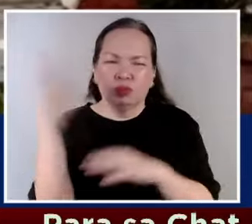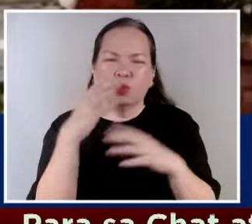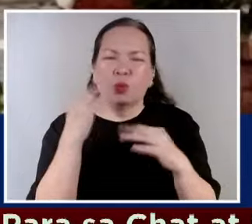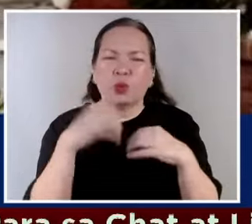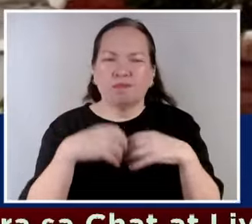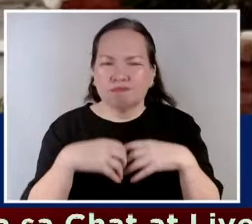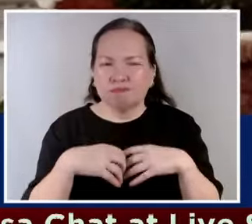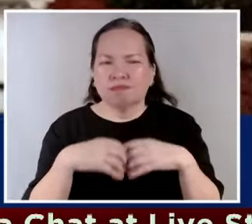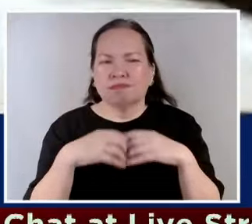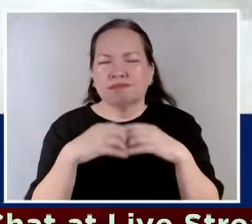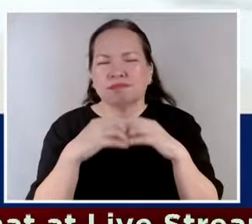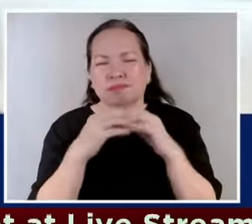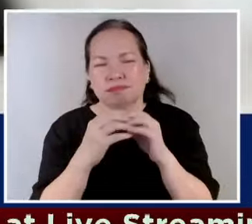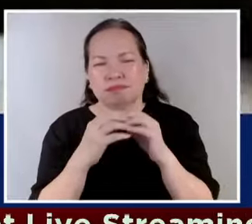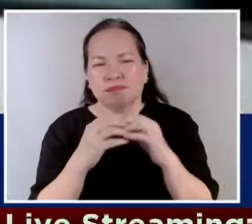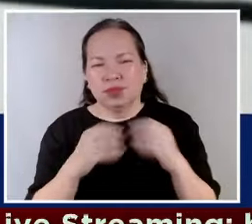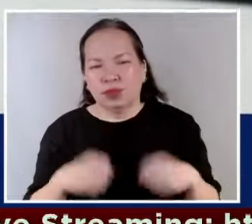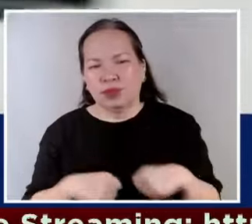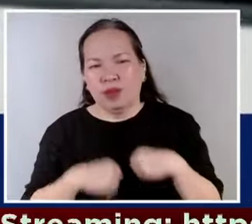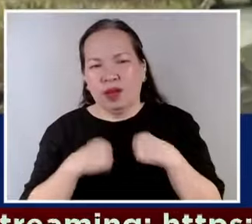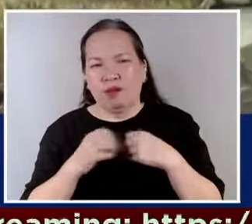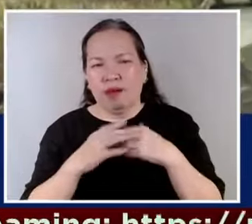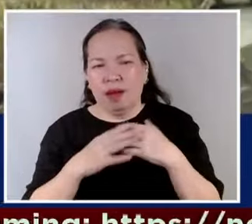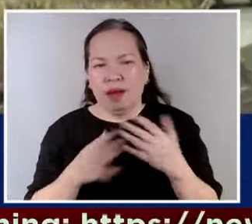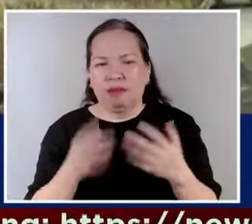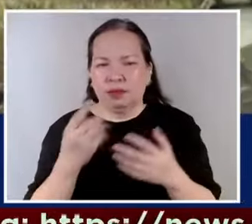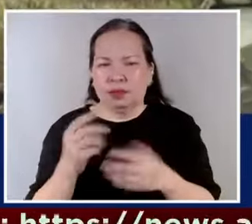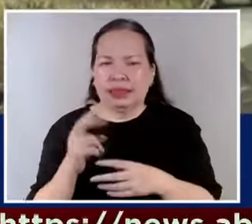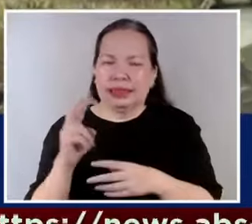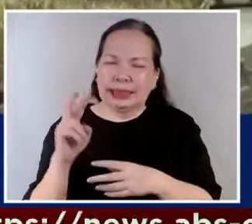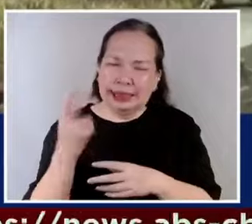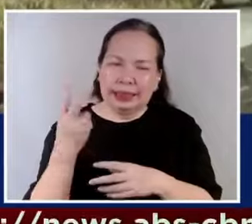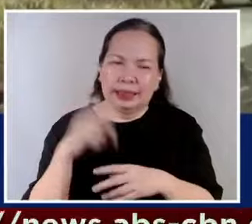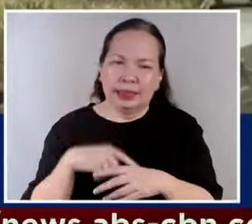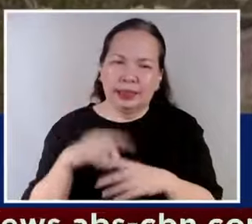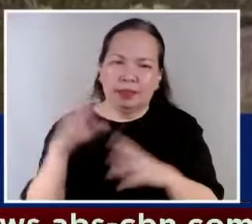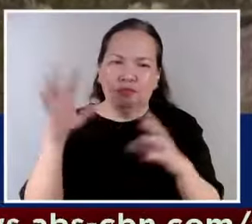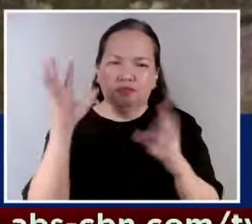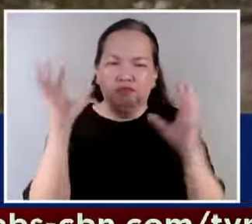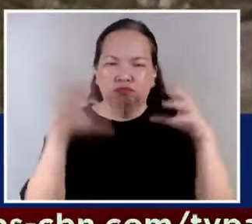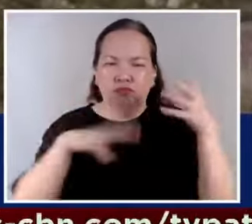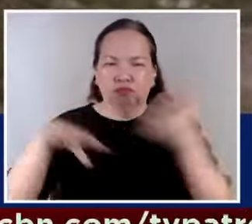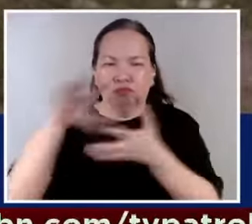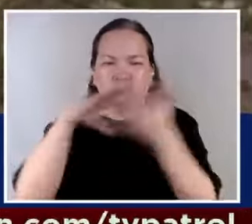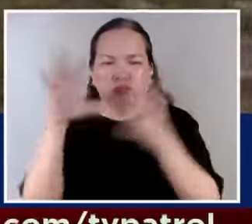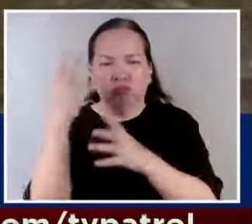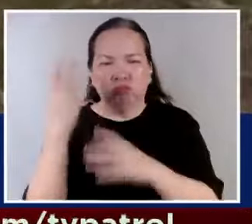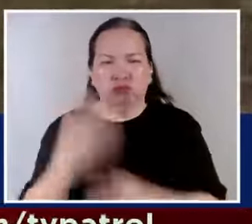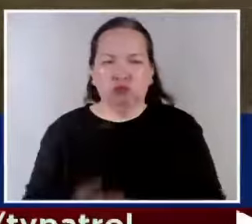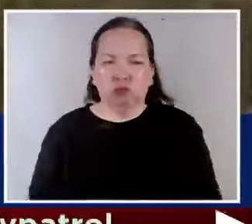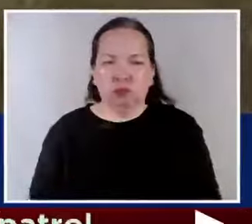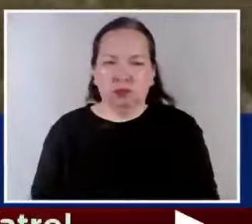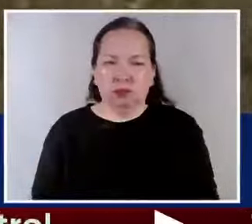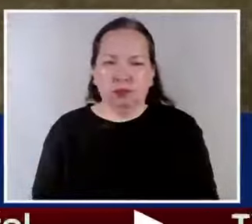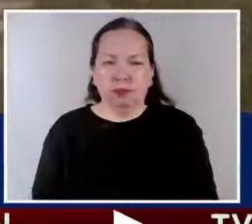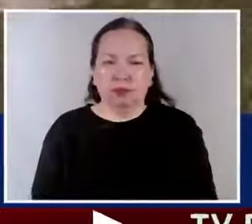muli matapos ang hagupit ng unos. Henny Espinosa, ABS-CBN News.